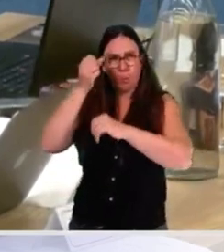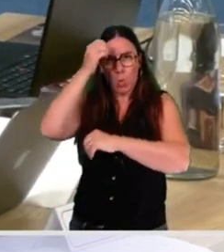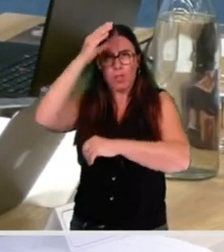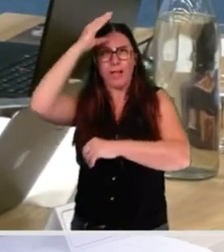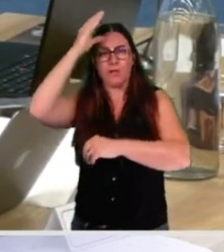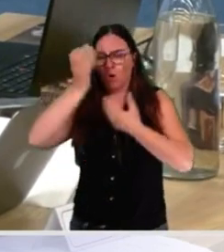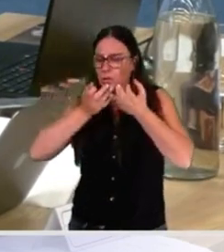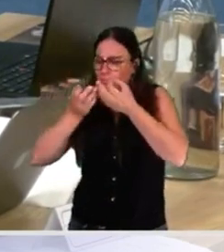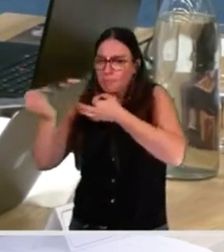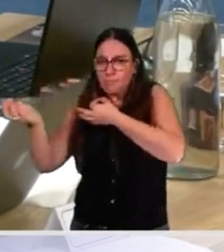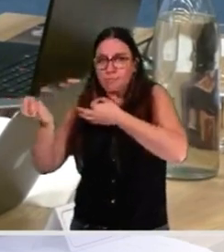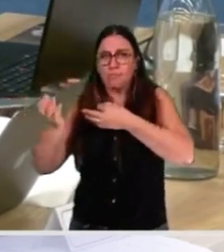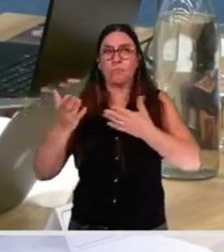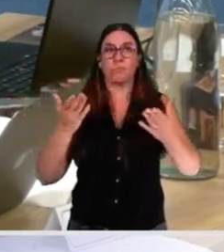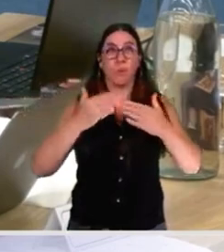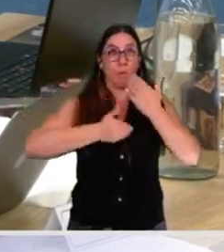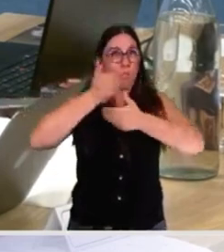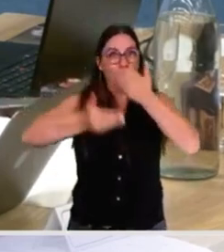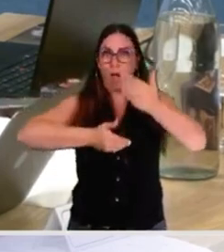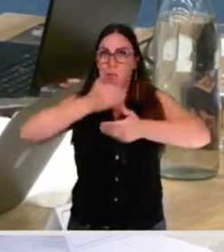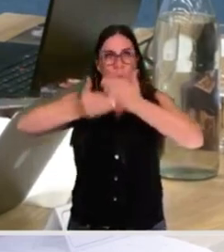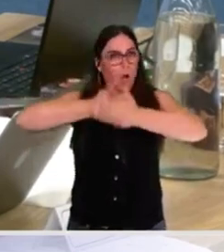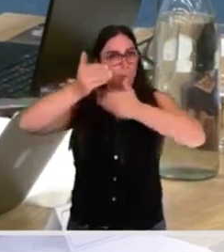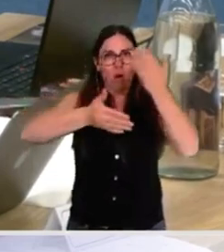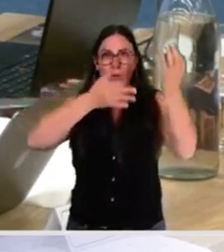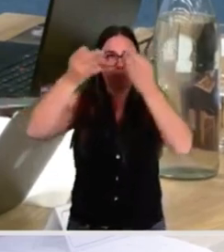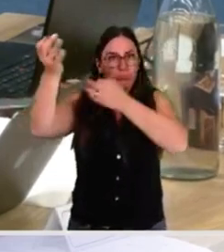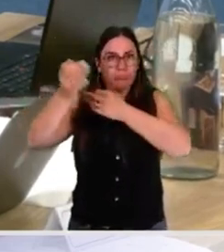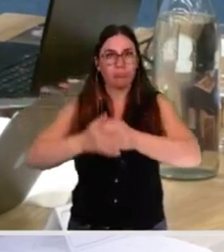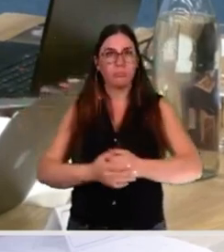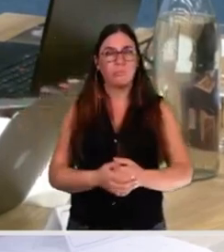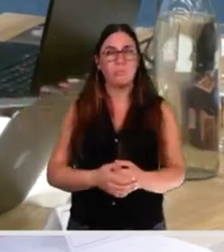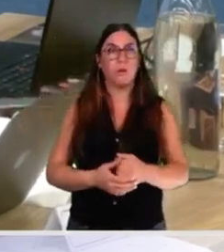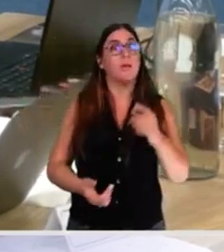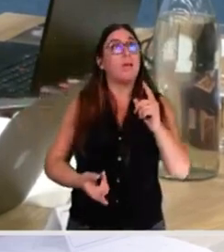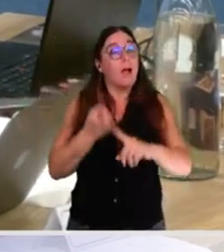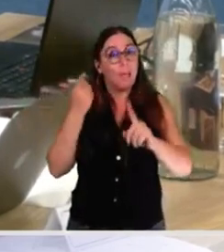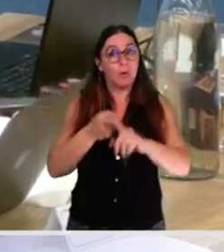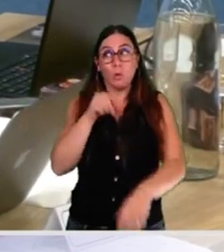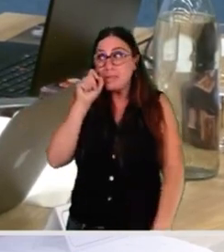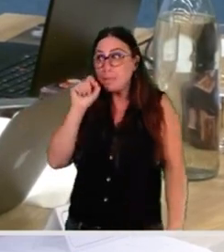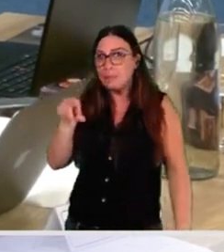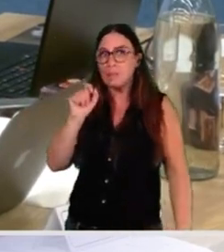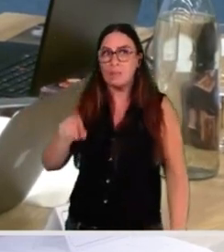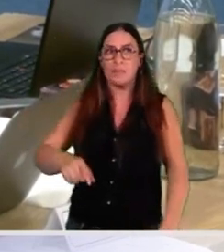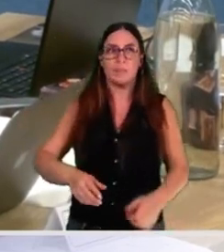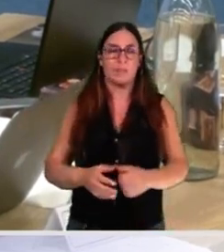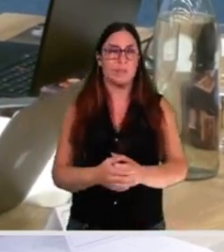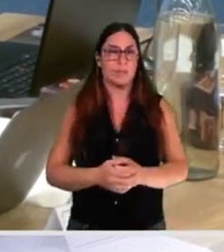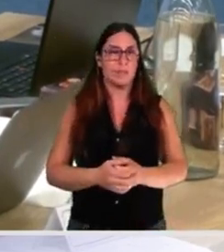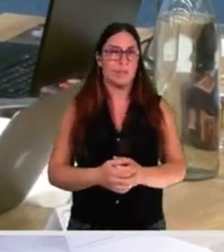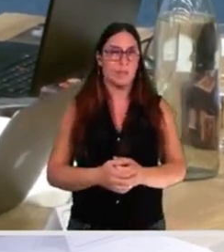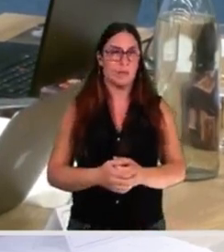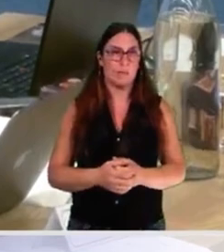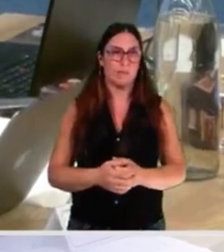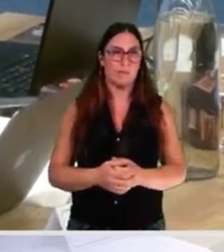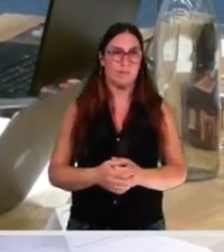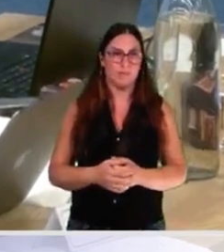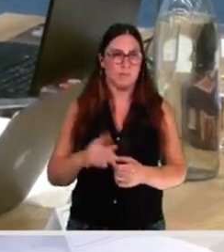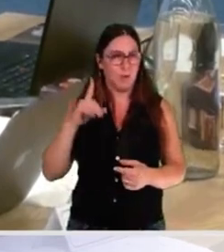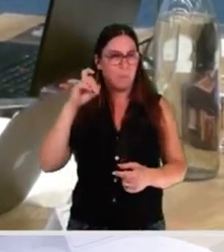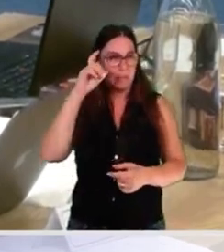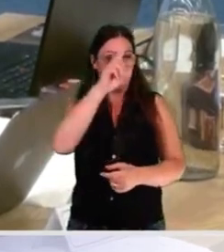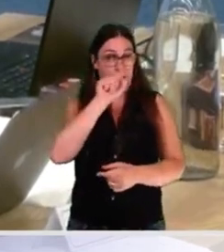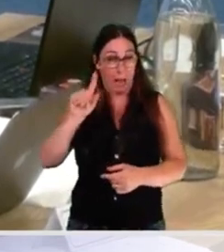sujet sur lequel les progrès sont permanents, est le sujet capital. Il est là le point dur et le